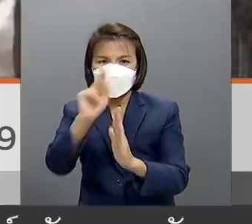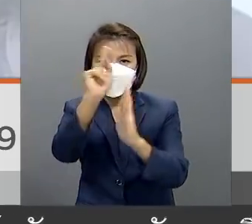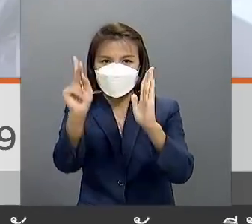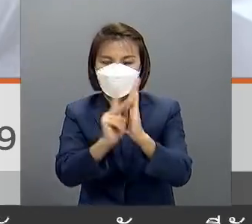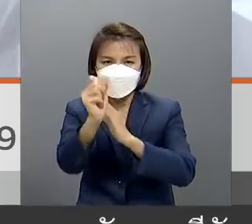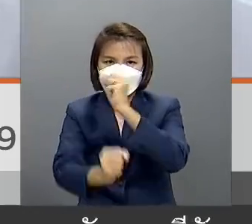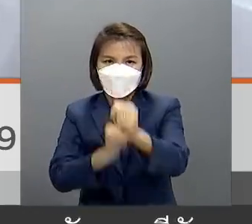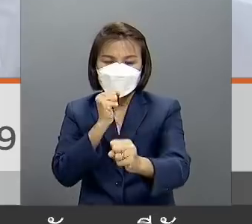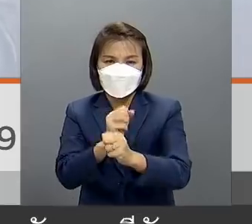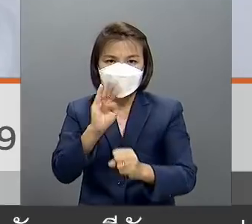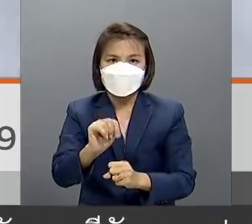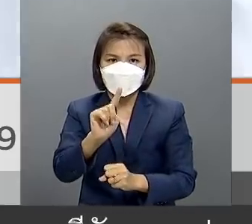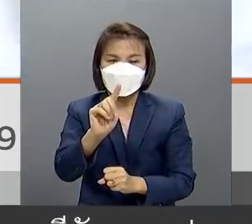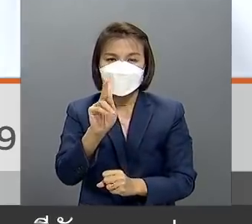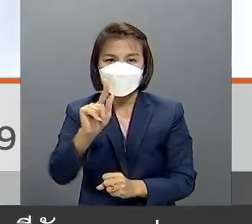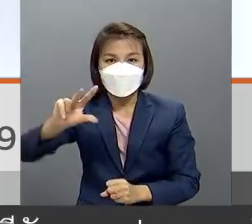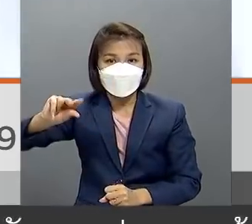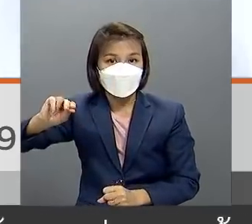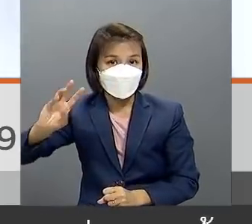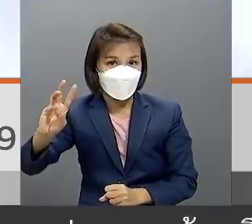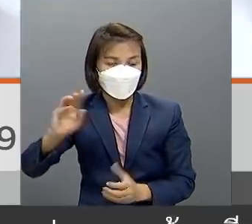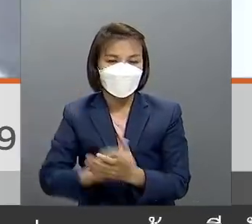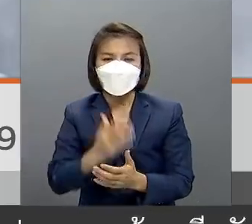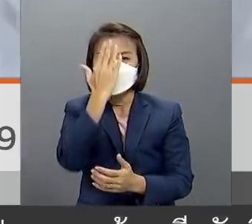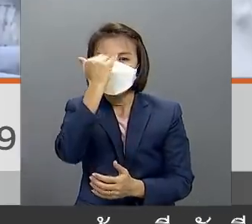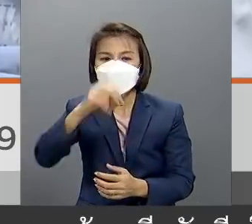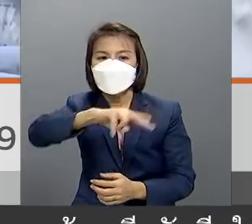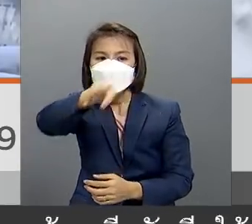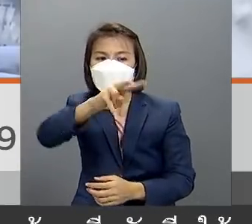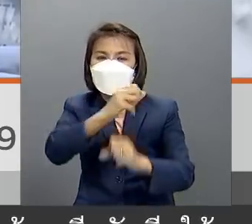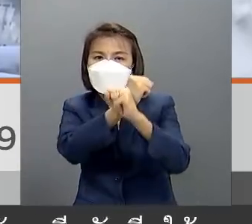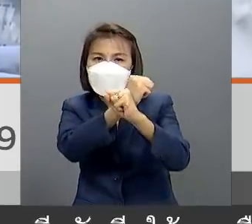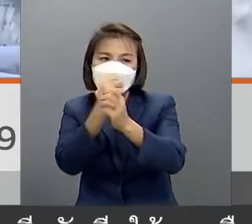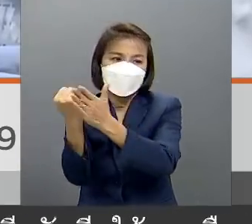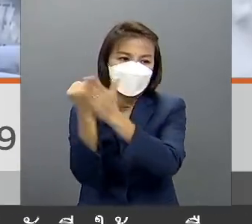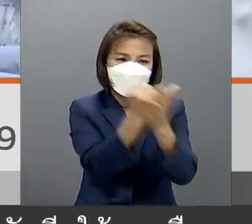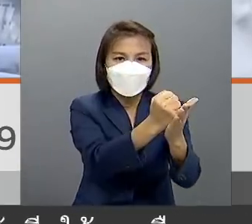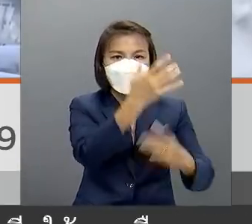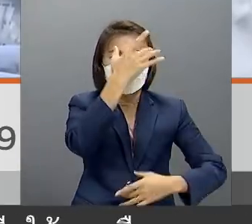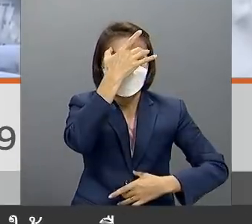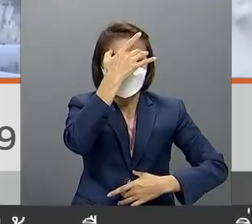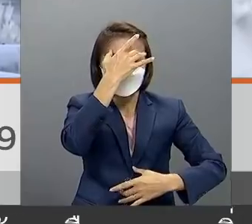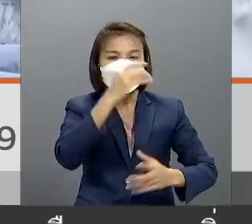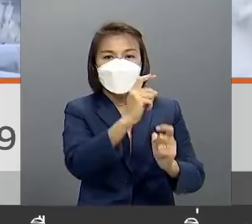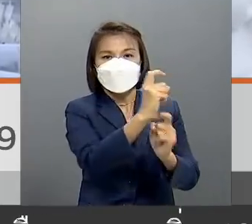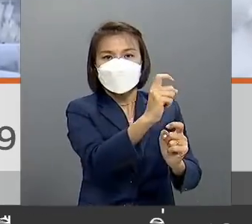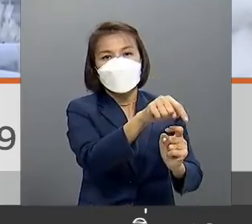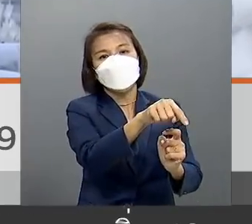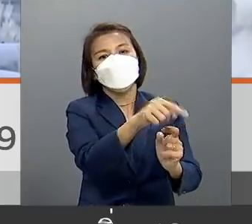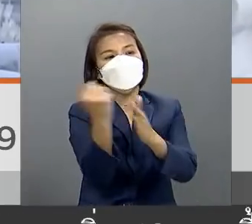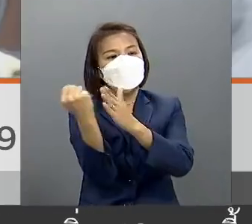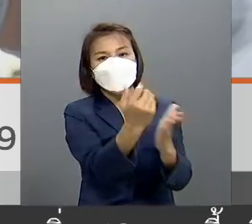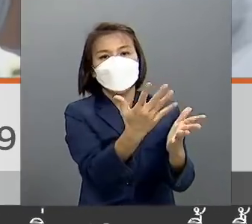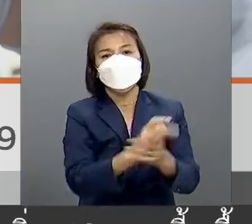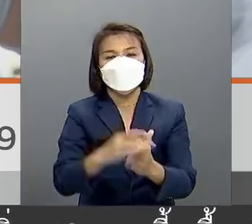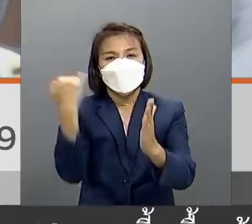มาตรา36ฐานไม่ควบคุมดูแลให้มีการช่วยเหลือเยียวยาผู้ป่วยซึ่งอยู่ในสภาพอันตรายมีโทษนะคะก็คือจำคุก